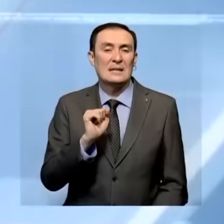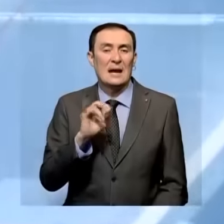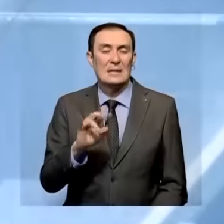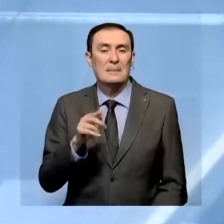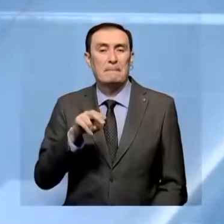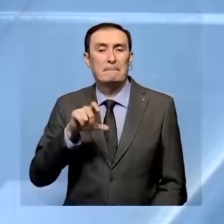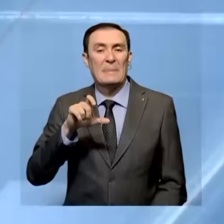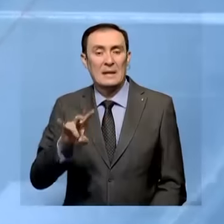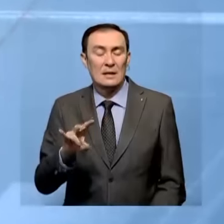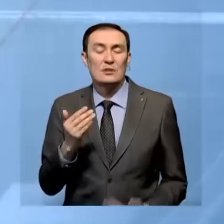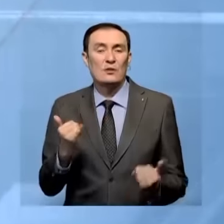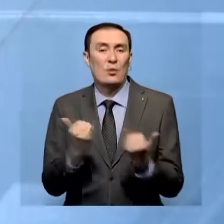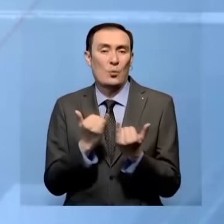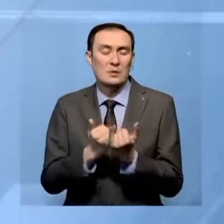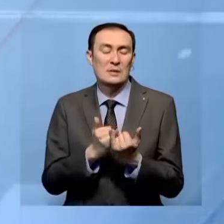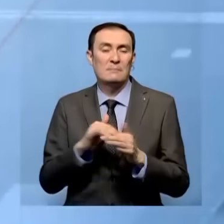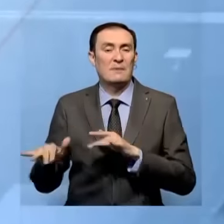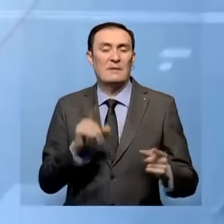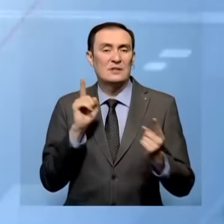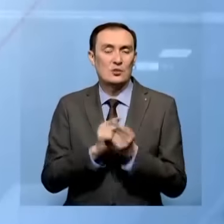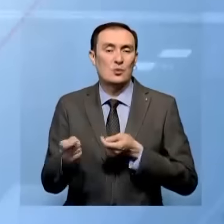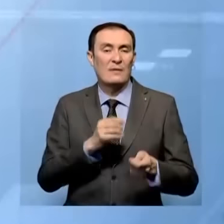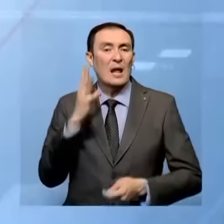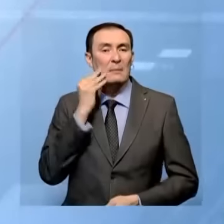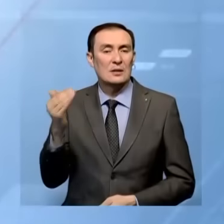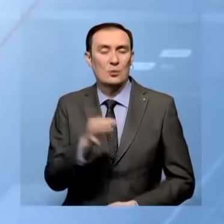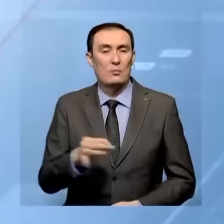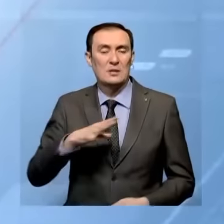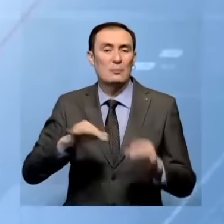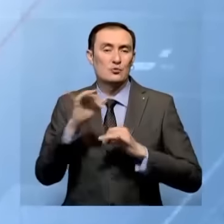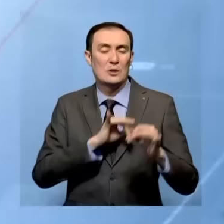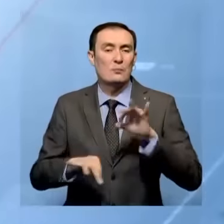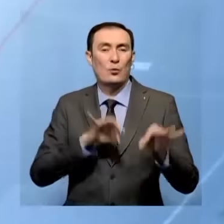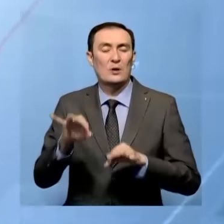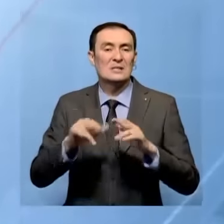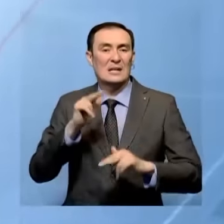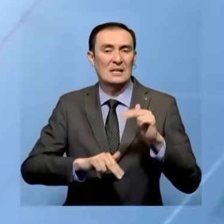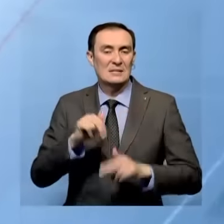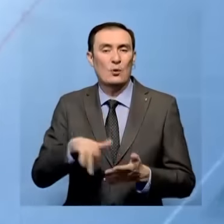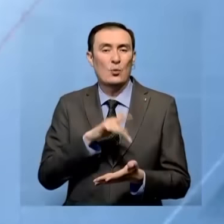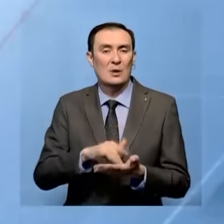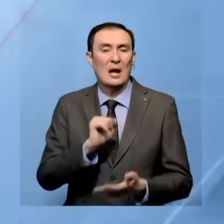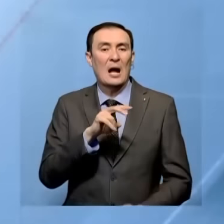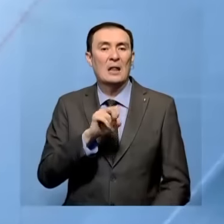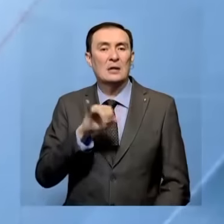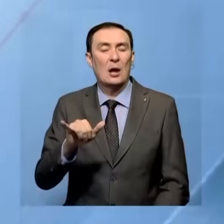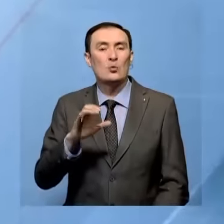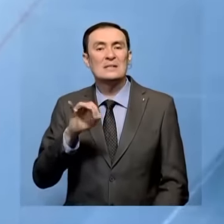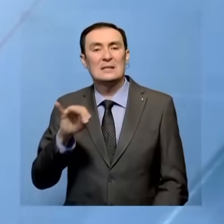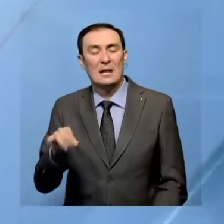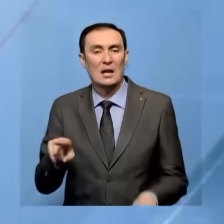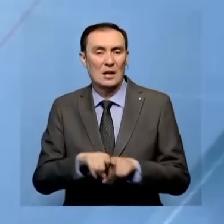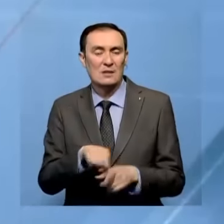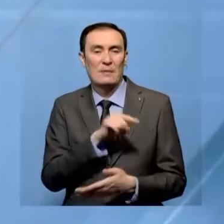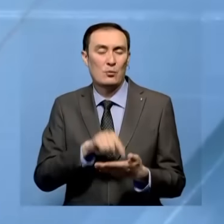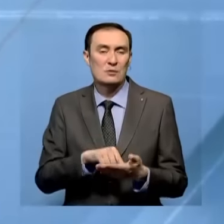Пен. Сегодня гости провели встречу с руководством Алматинской области. Обсуждался проект строительства в регионе города Алатау-Сити, а также